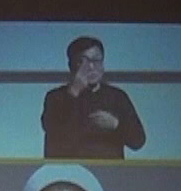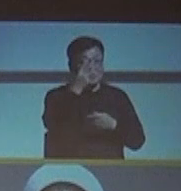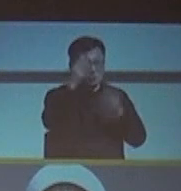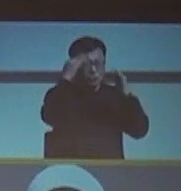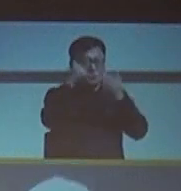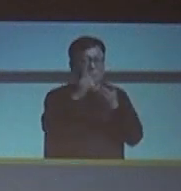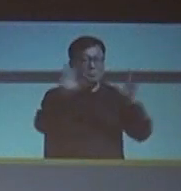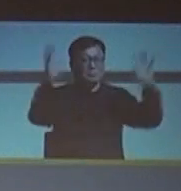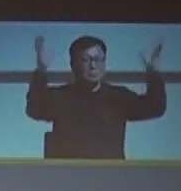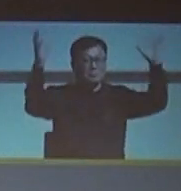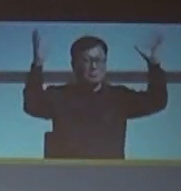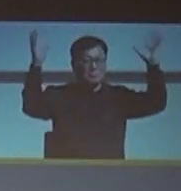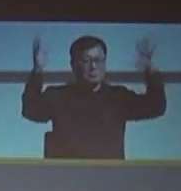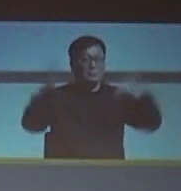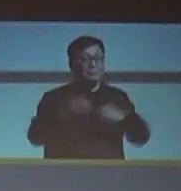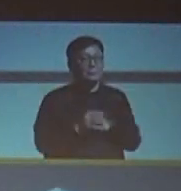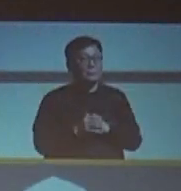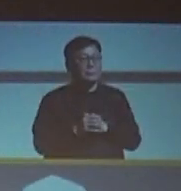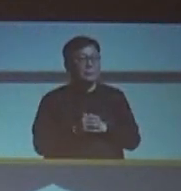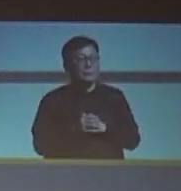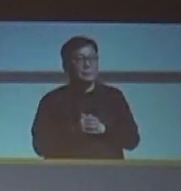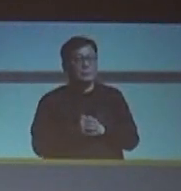큰 박수 부탁드립니다.